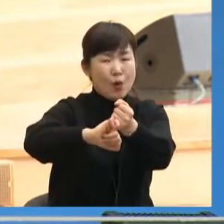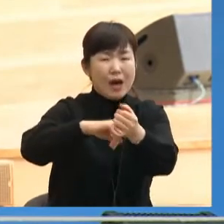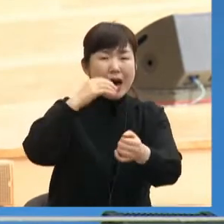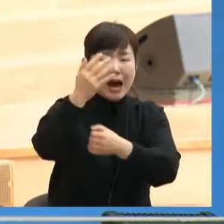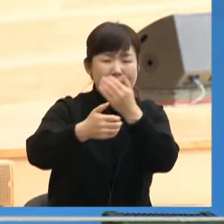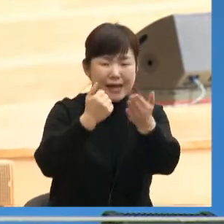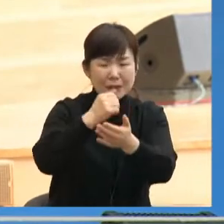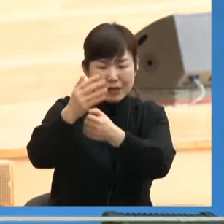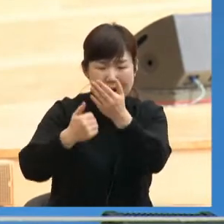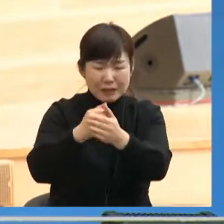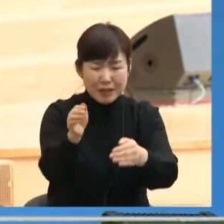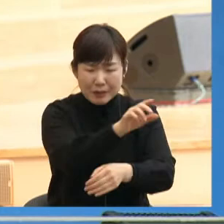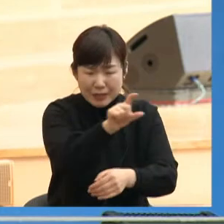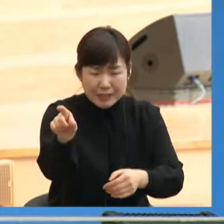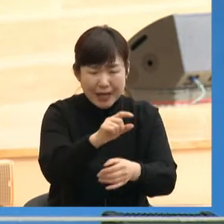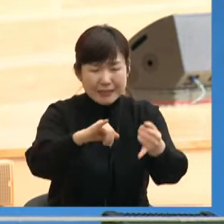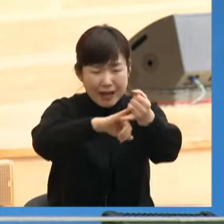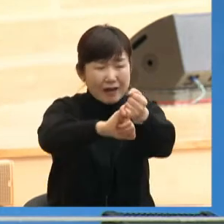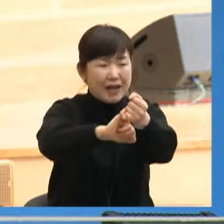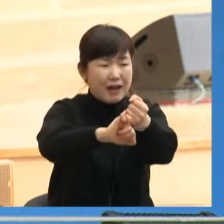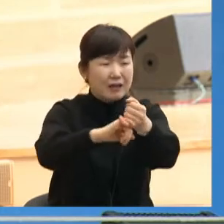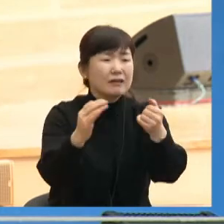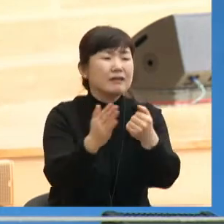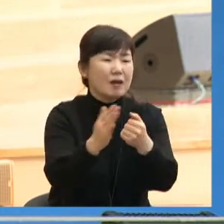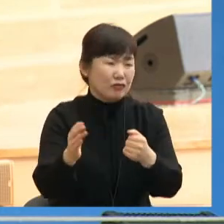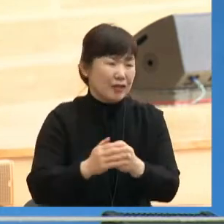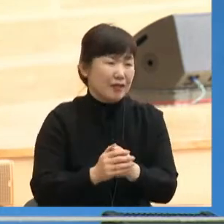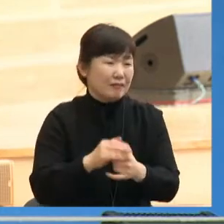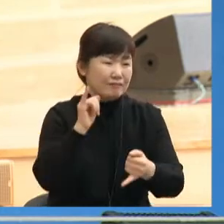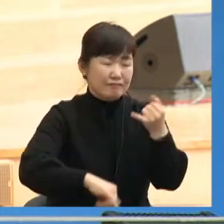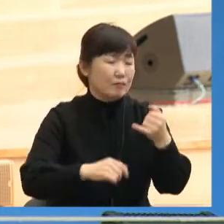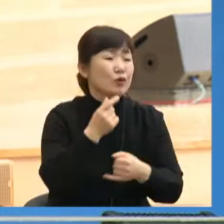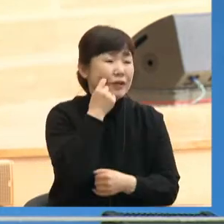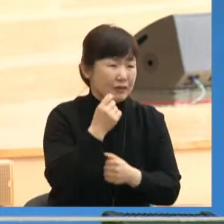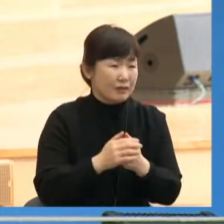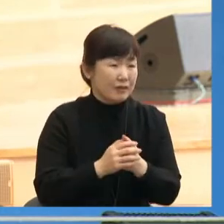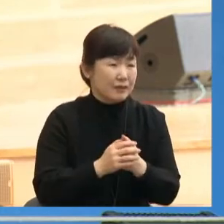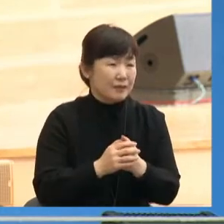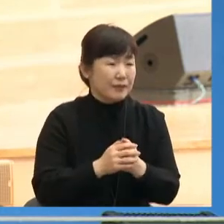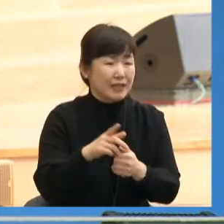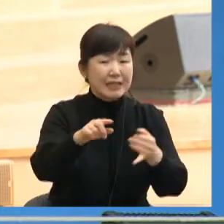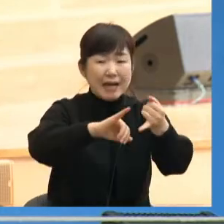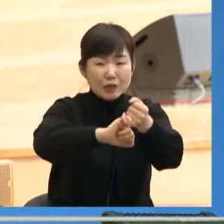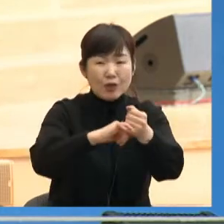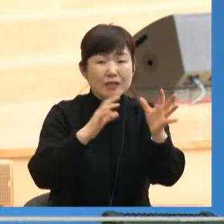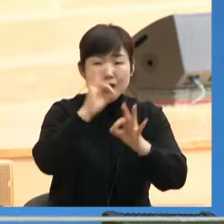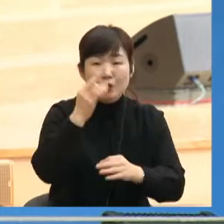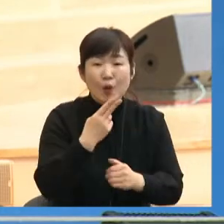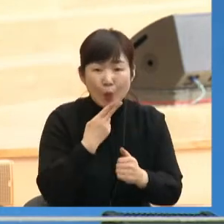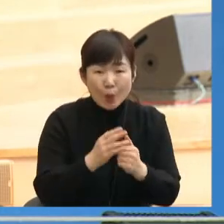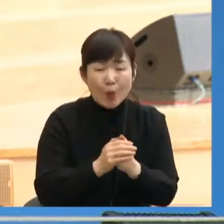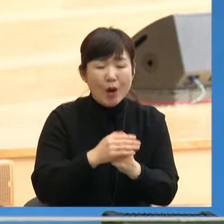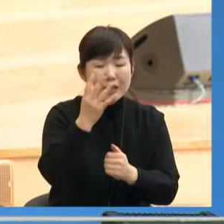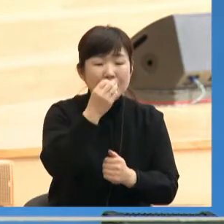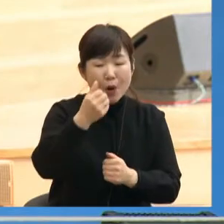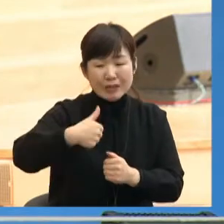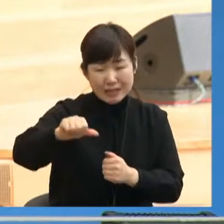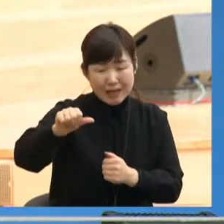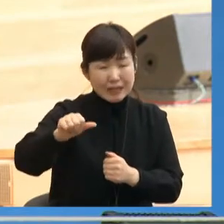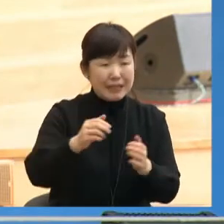언약 때문입니다. 이 언약에는 여러분 실수가 없고 이 약속을 성자 되신 예수님께서 우리를